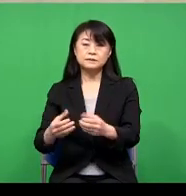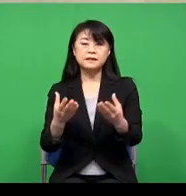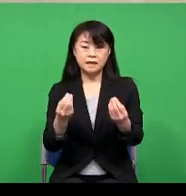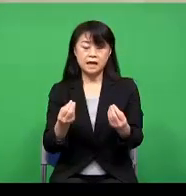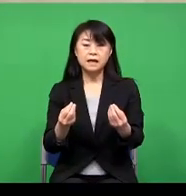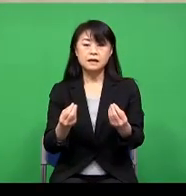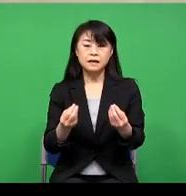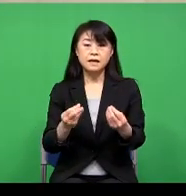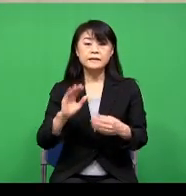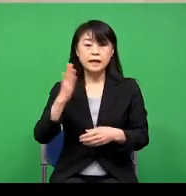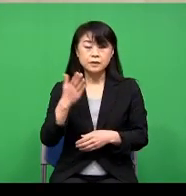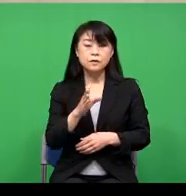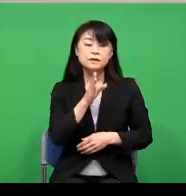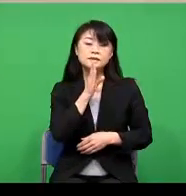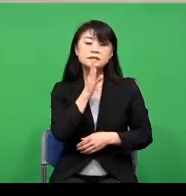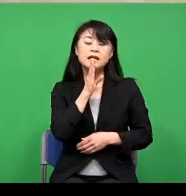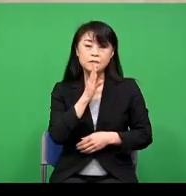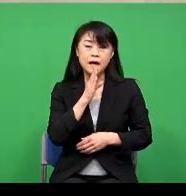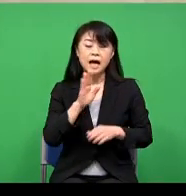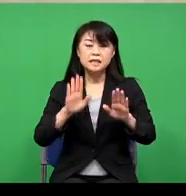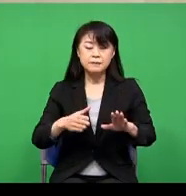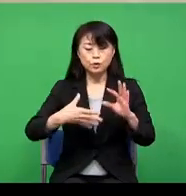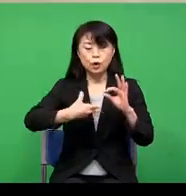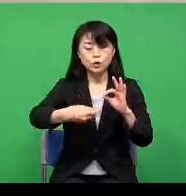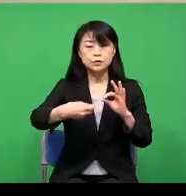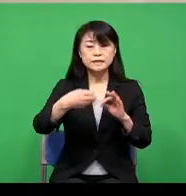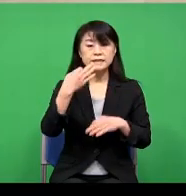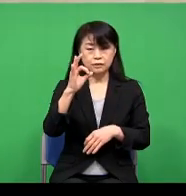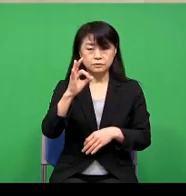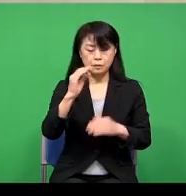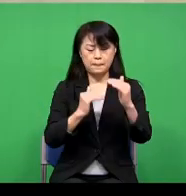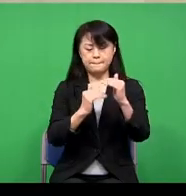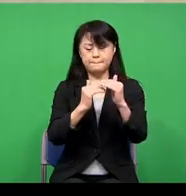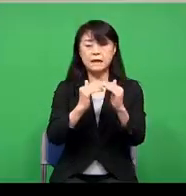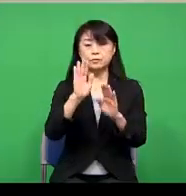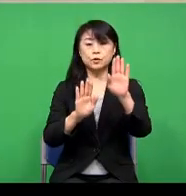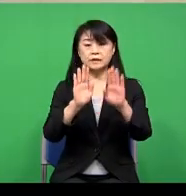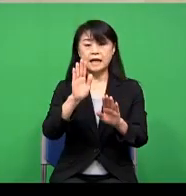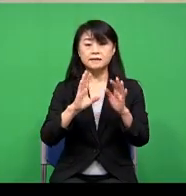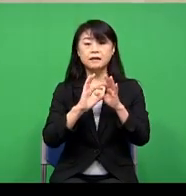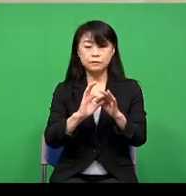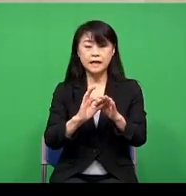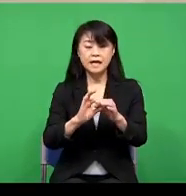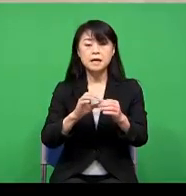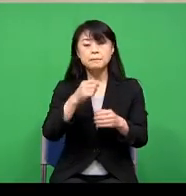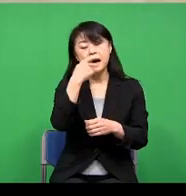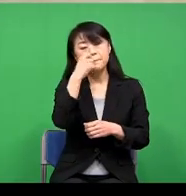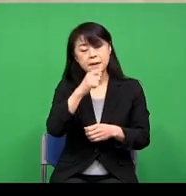日労働局の方から県内の有効求人倍率が 1.1 ぐらいだったかちょっと